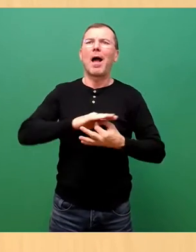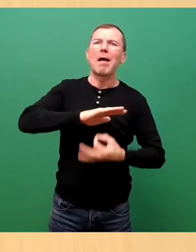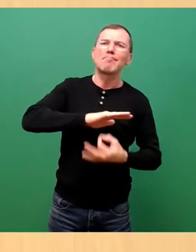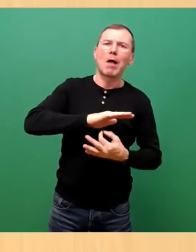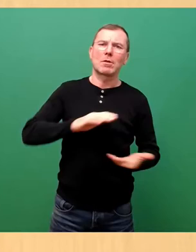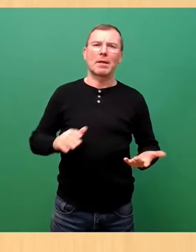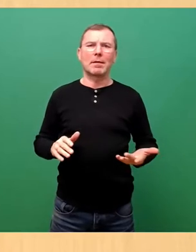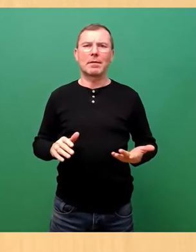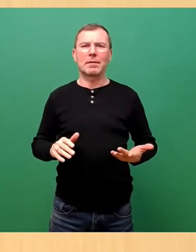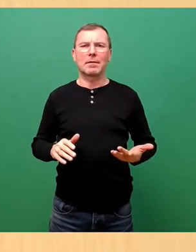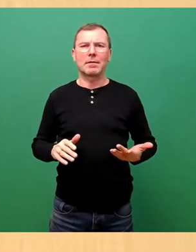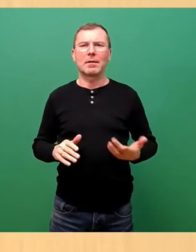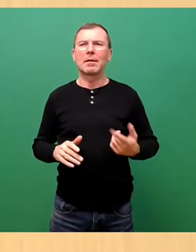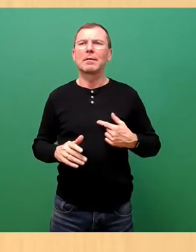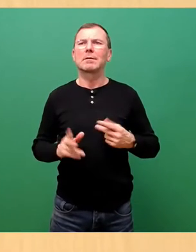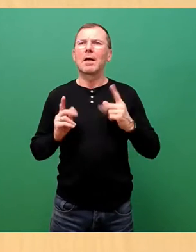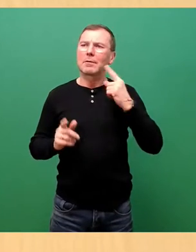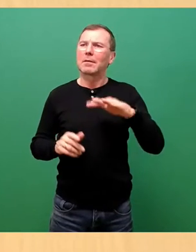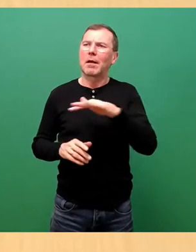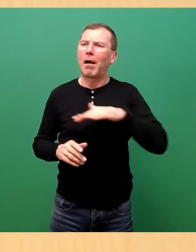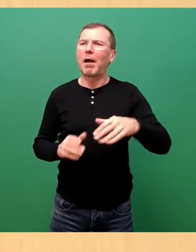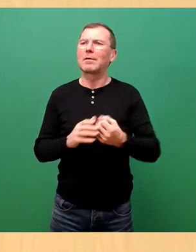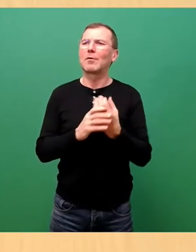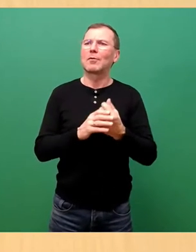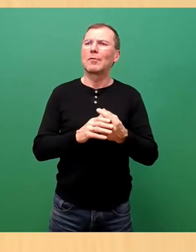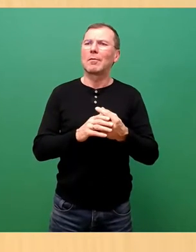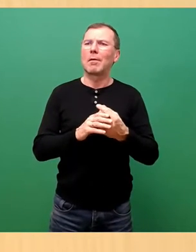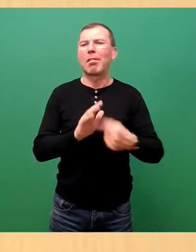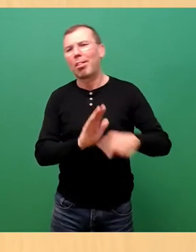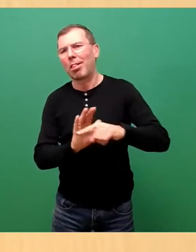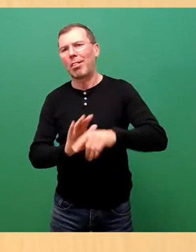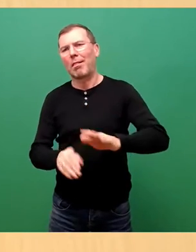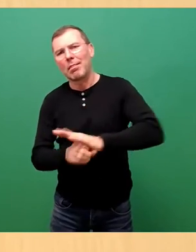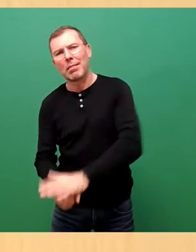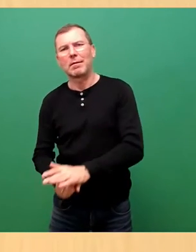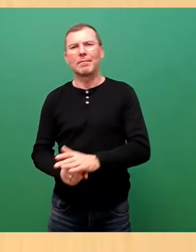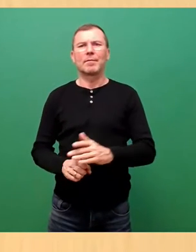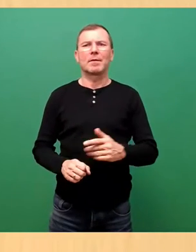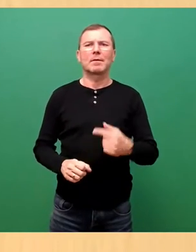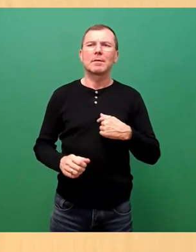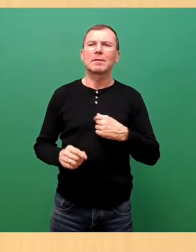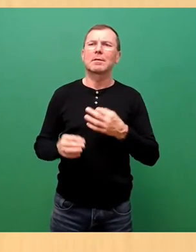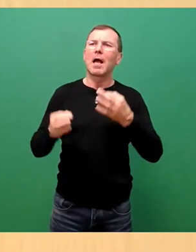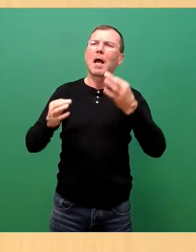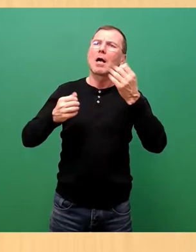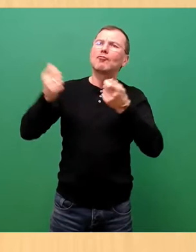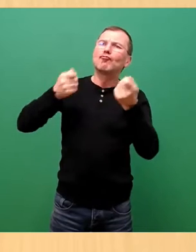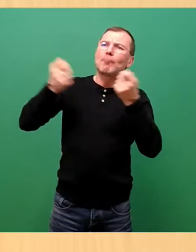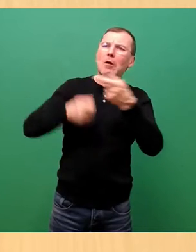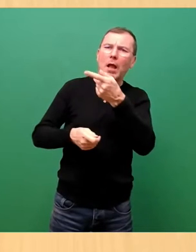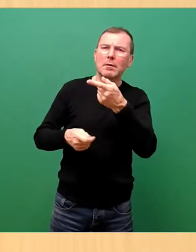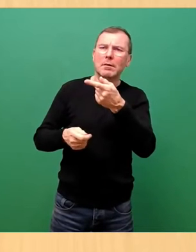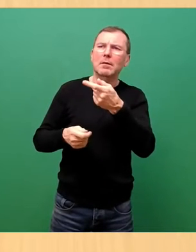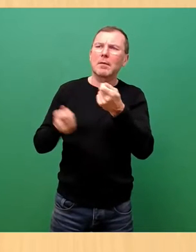in der Kultur des Stadtrats bezeichnet hat, als diejenigen, die das Geschäft der Spekulanten verfolgen, die dem Stadtrat und